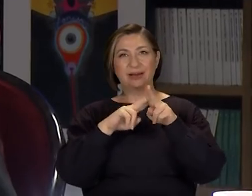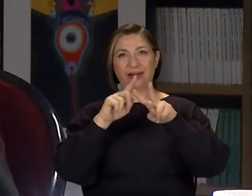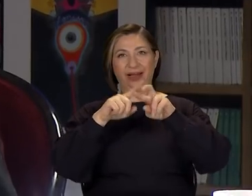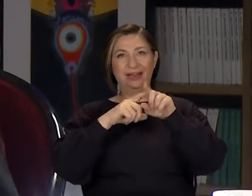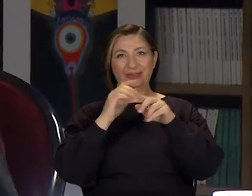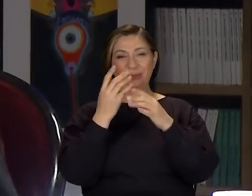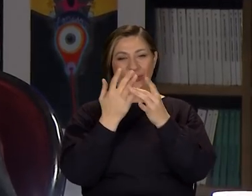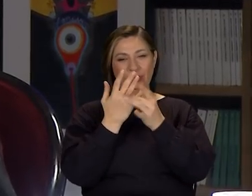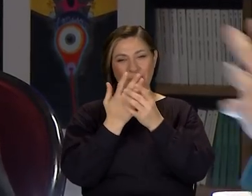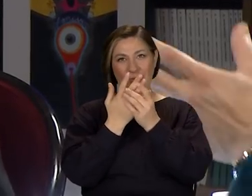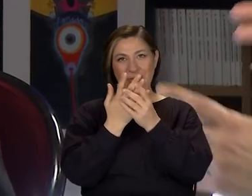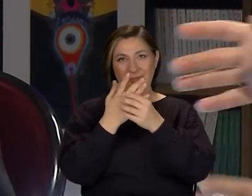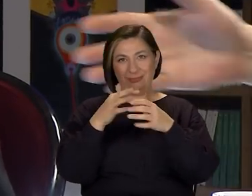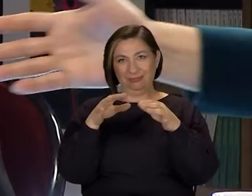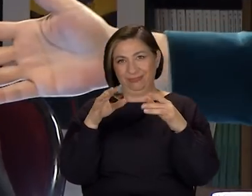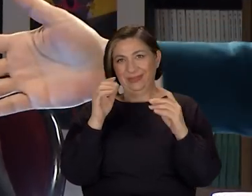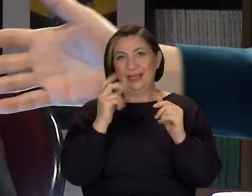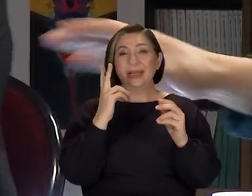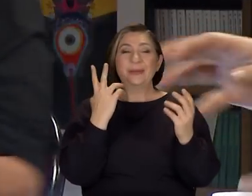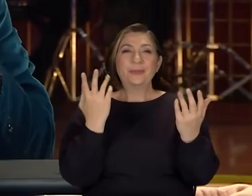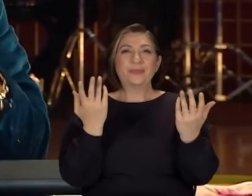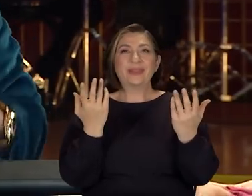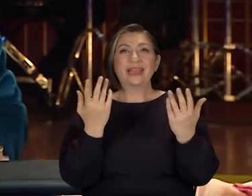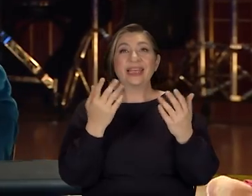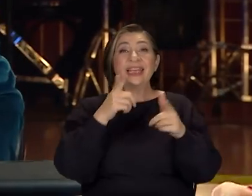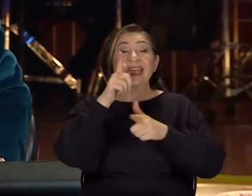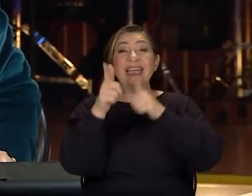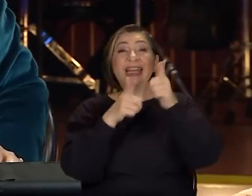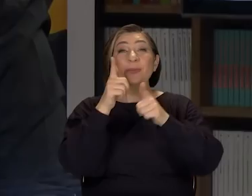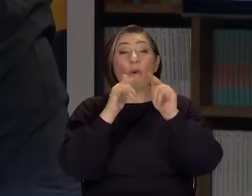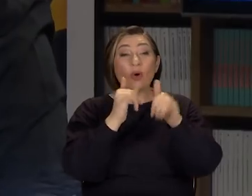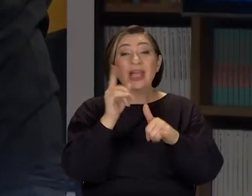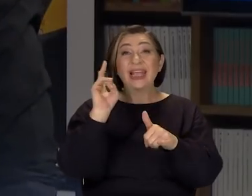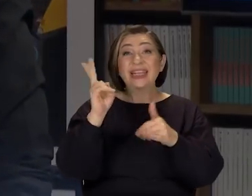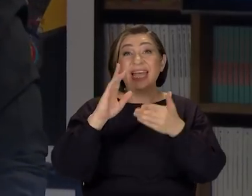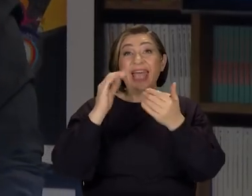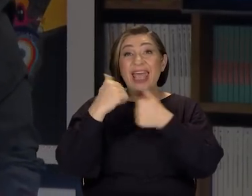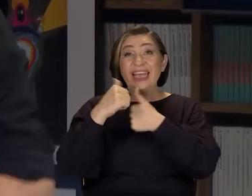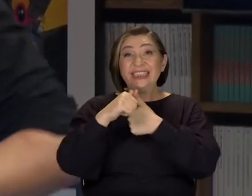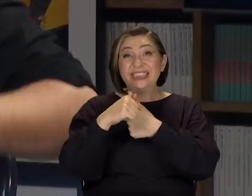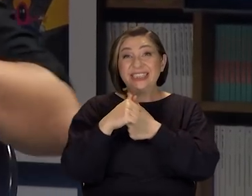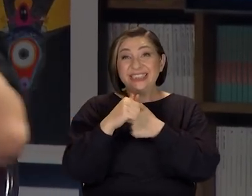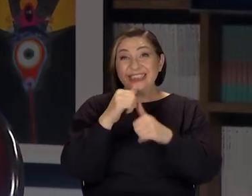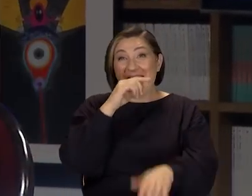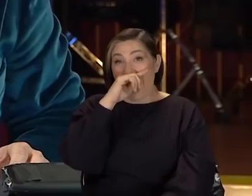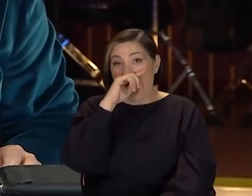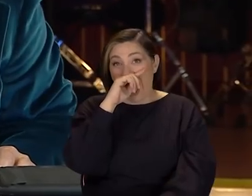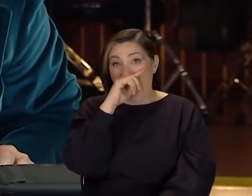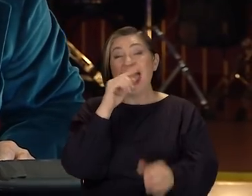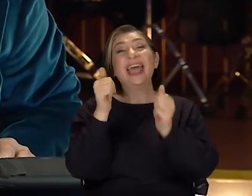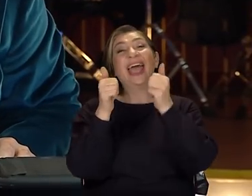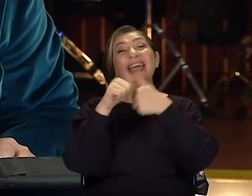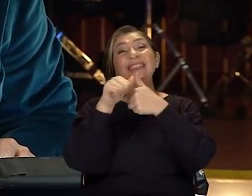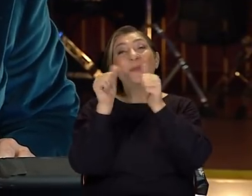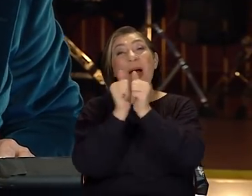gibi yüzükleri filan taktı ya. Ki var yani yüzükler. Klipte oynayan kendisinin eşi de ona gülüyorum 8 saattir. Ya